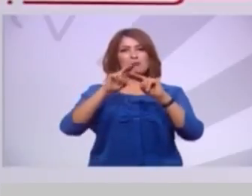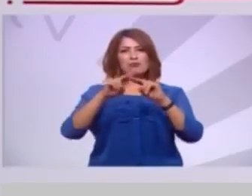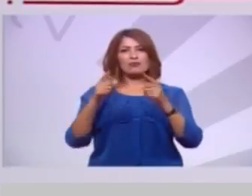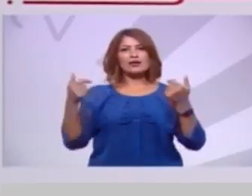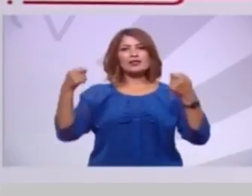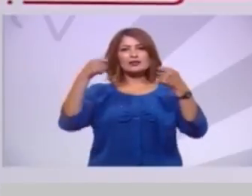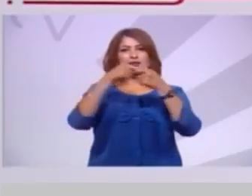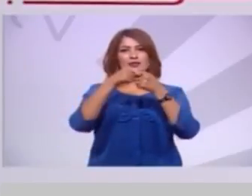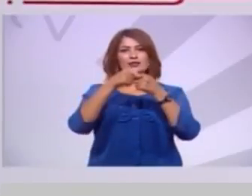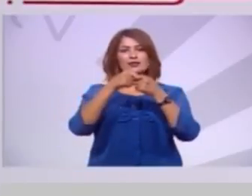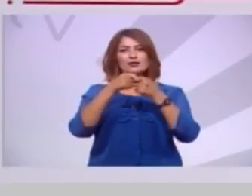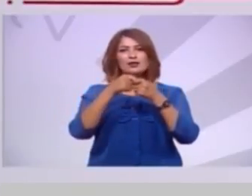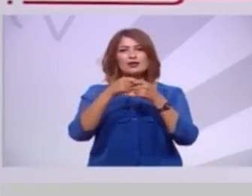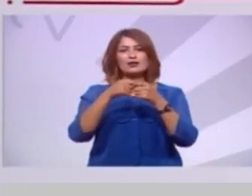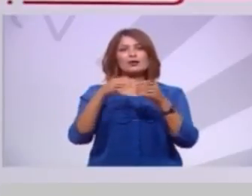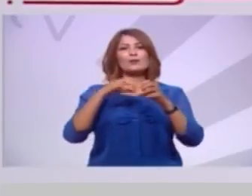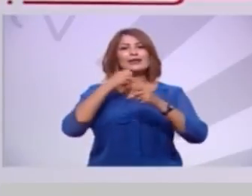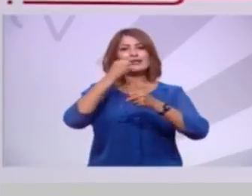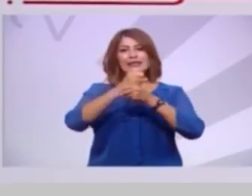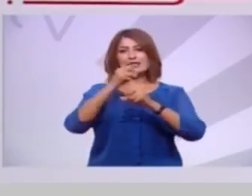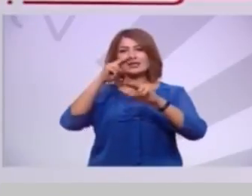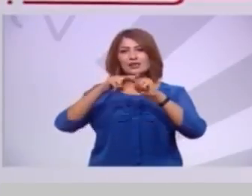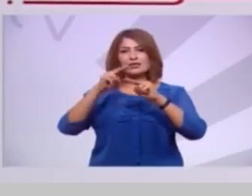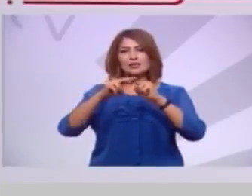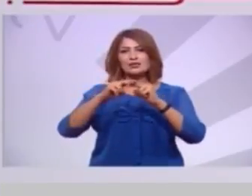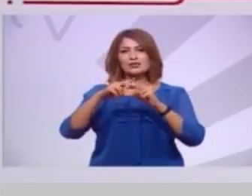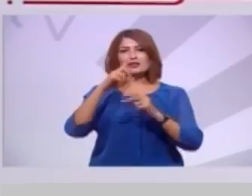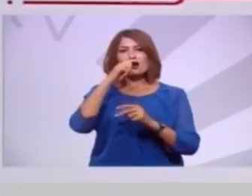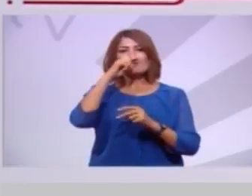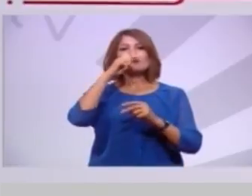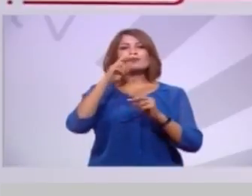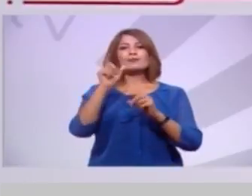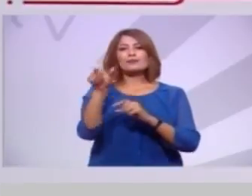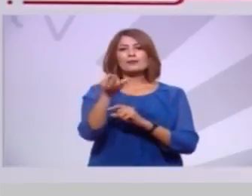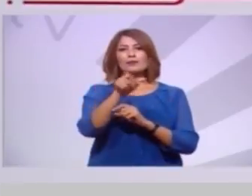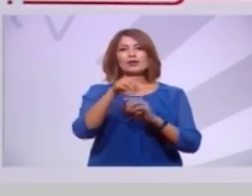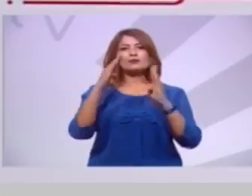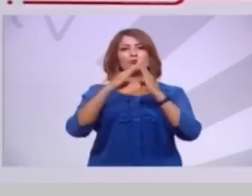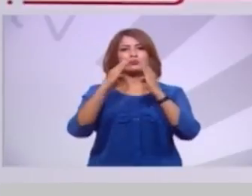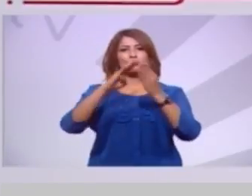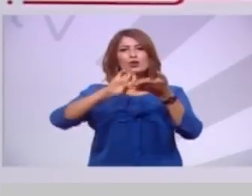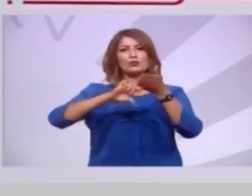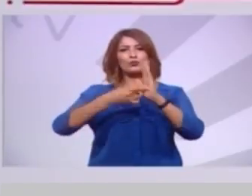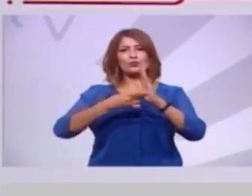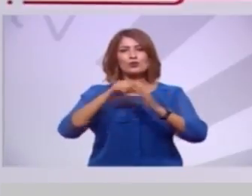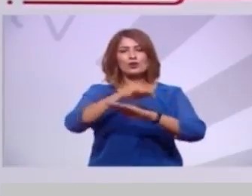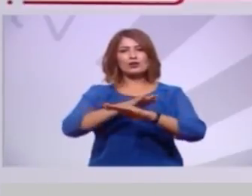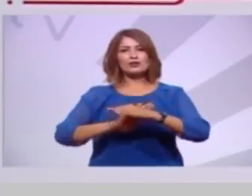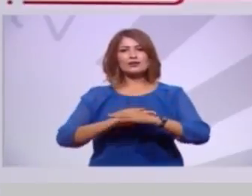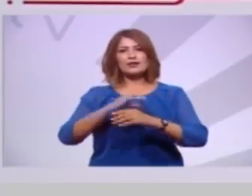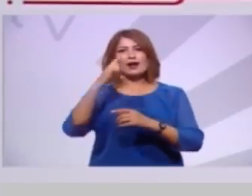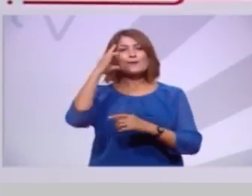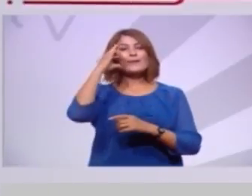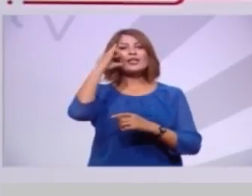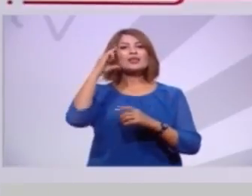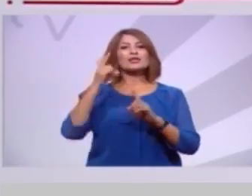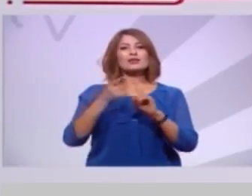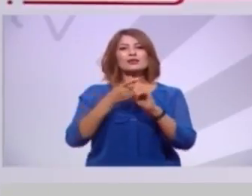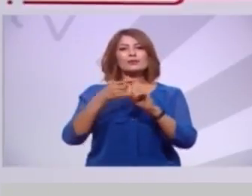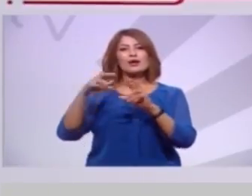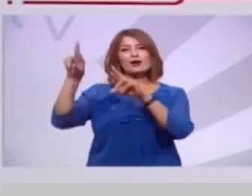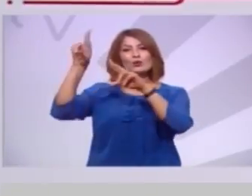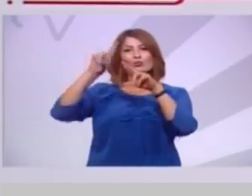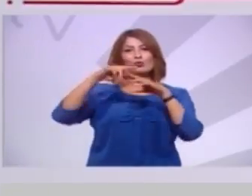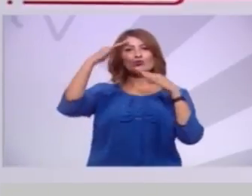كما ان صيانه كرامه اهالي الولايه عند التجاره البينيه مع ليبيا او عند عودته من الخارج